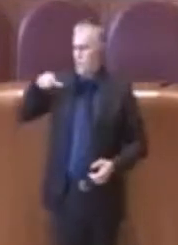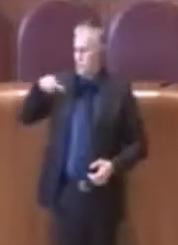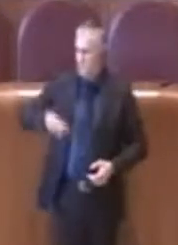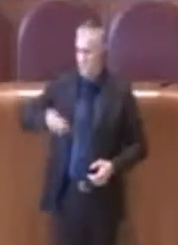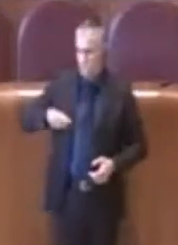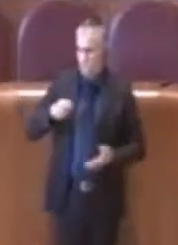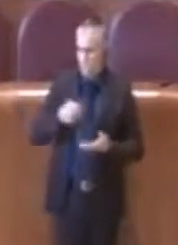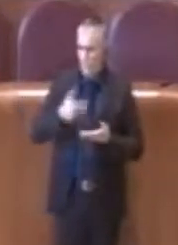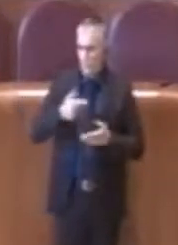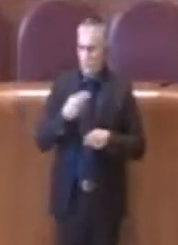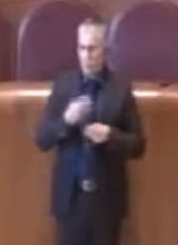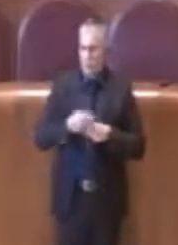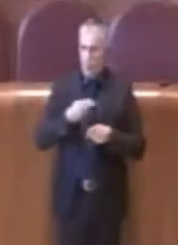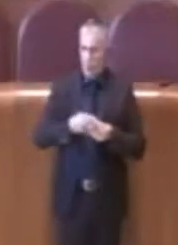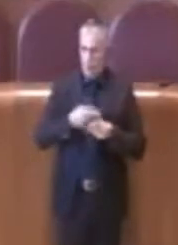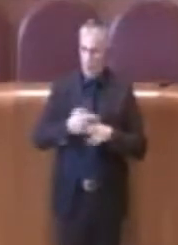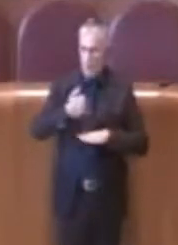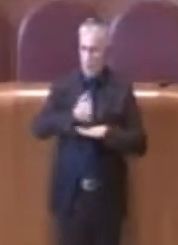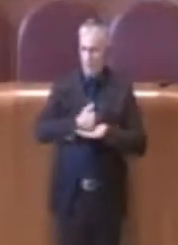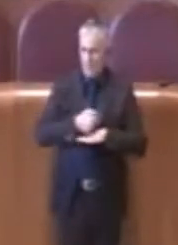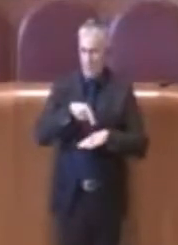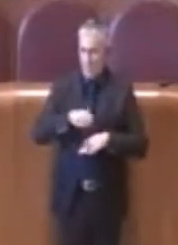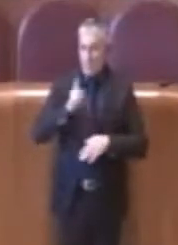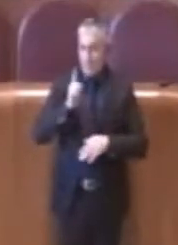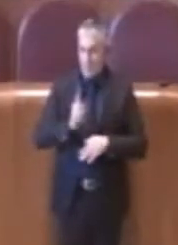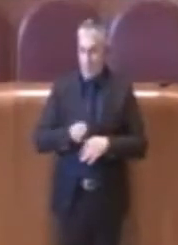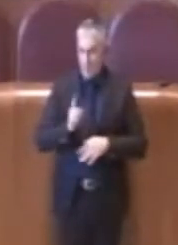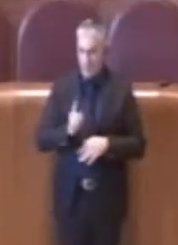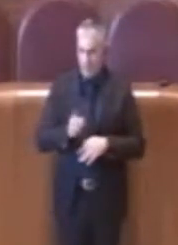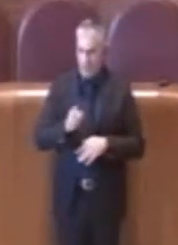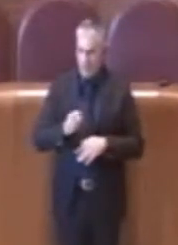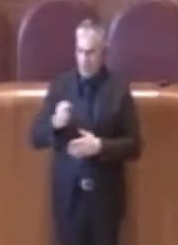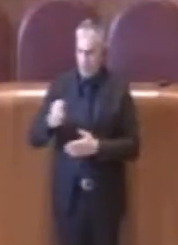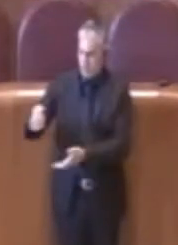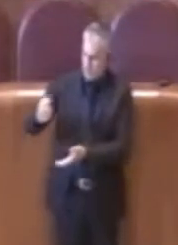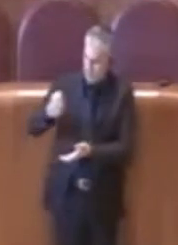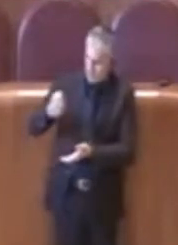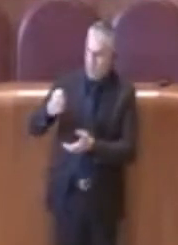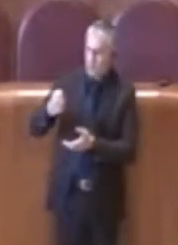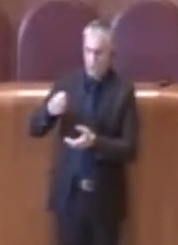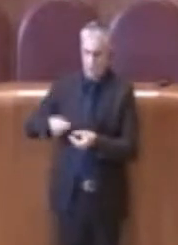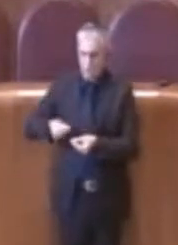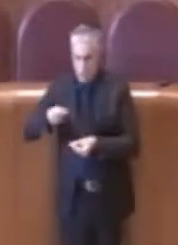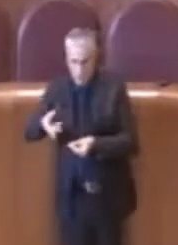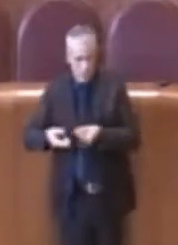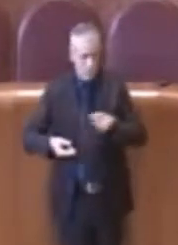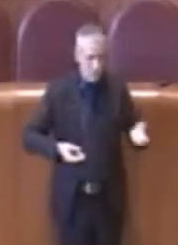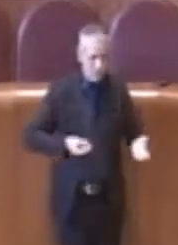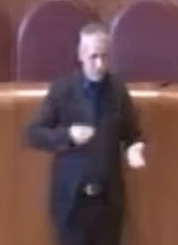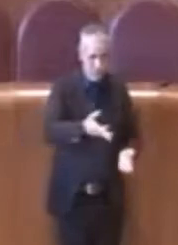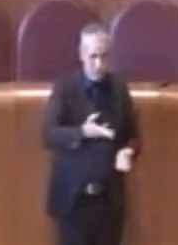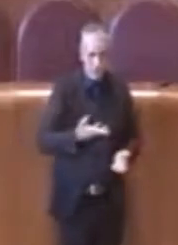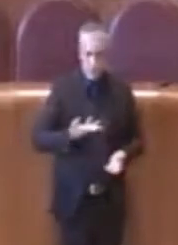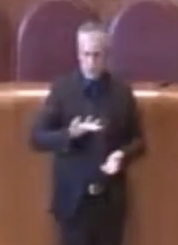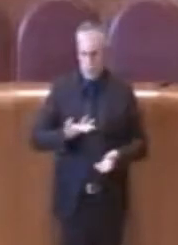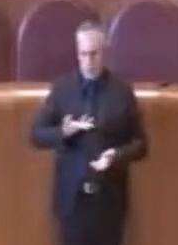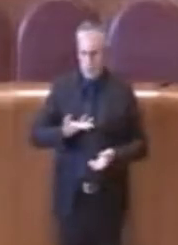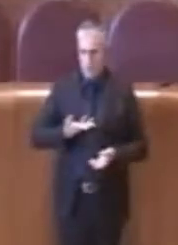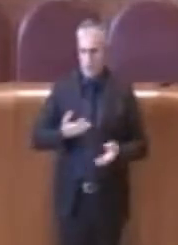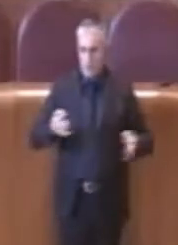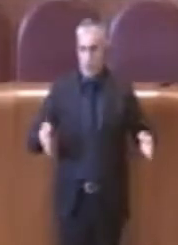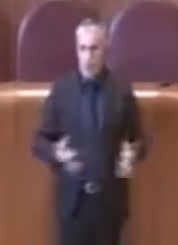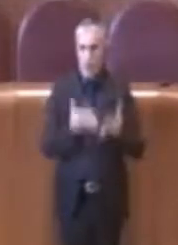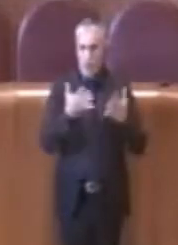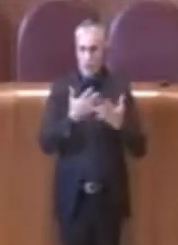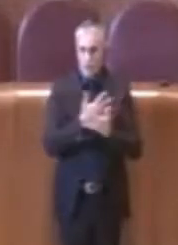possa in qualche modo cominciare a impegnare queste risorse, visto che c'è un'opportunità